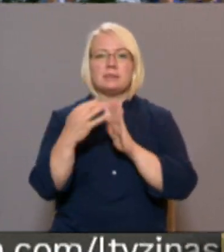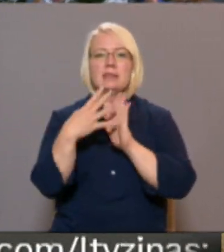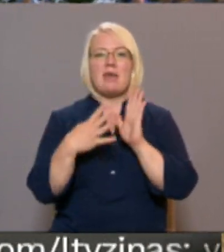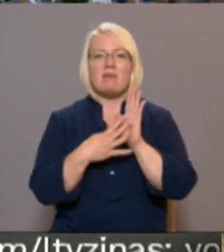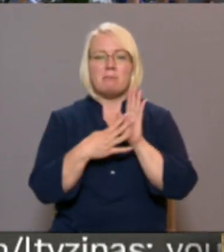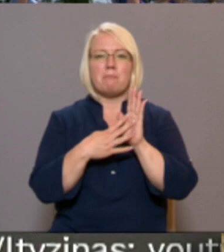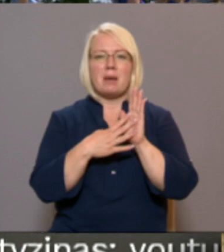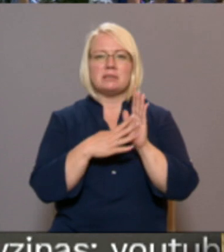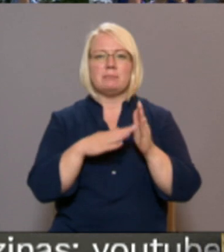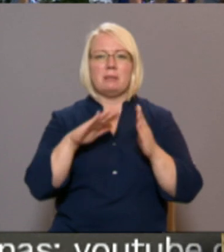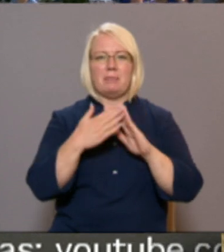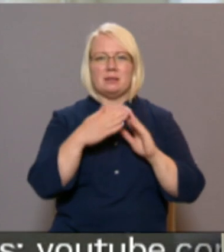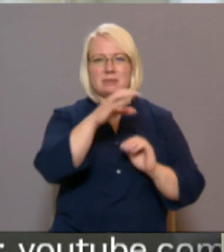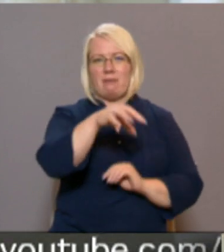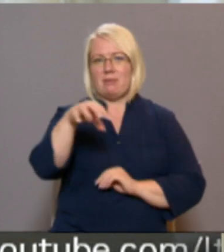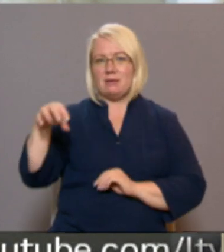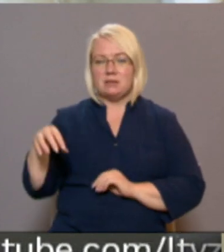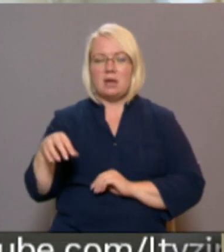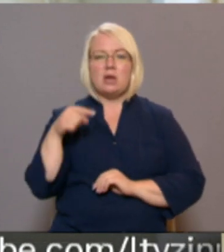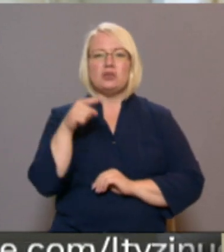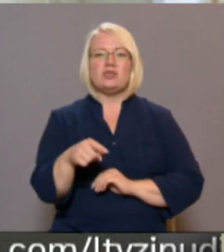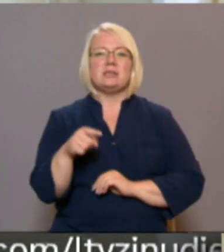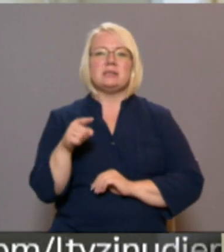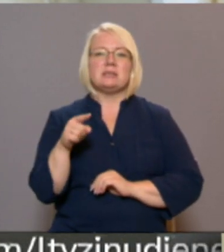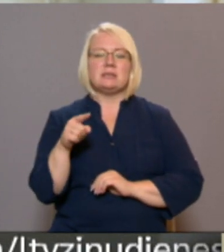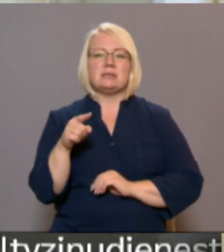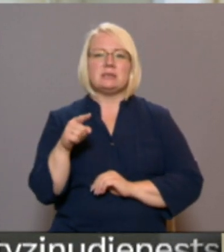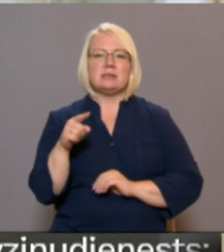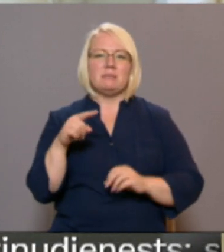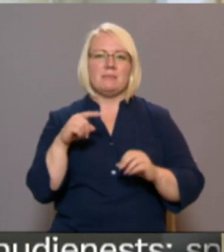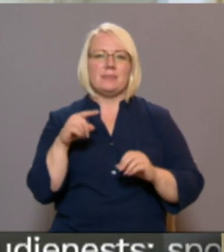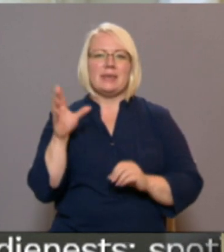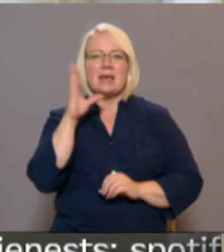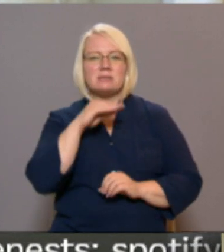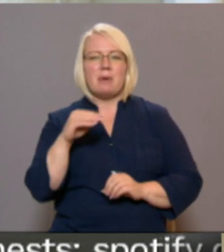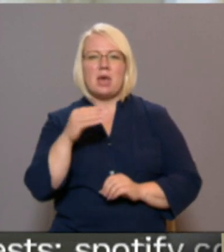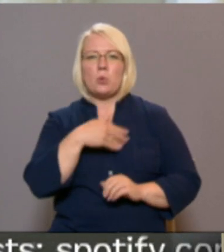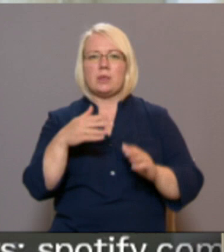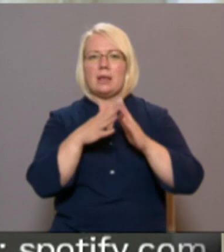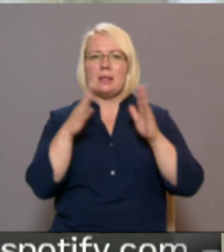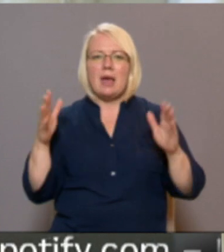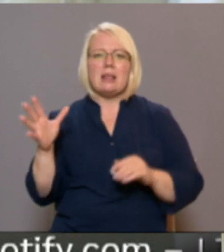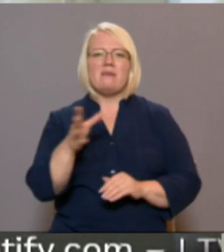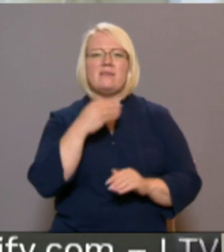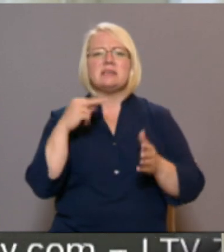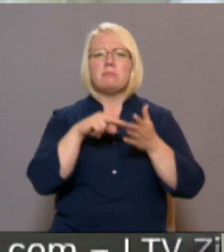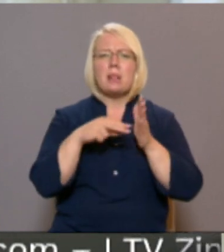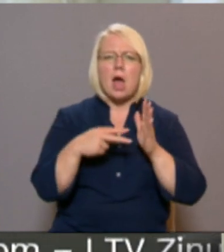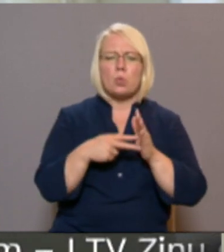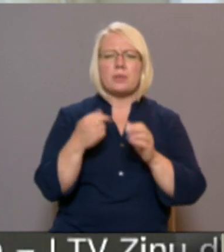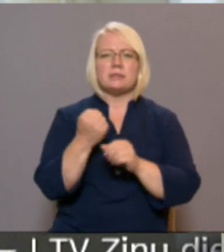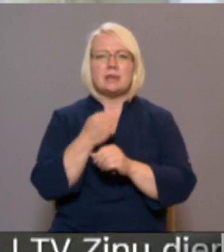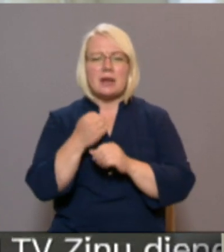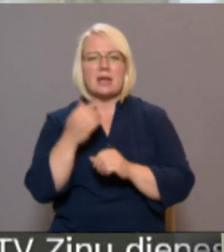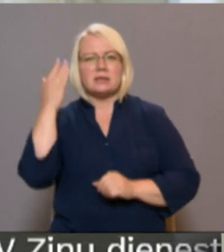pašvaldībās. Šis izaicinājums mums šogad ir tiešām ļoti liels, jo viss plānotais un darītais un sapņotais bija